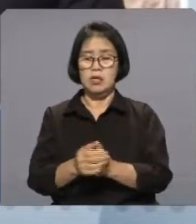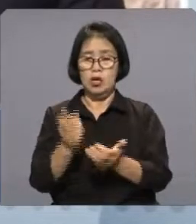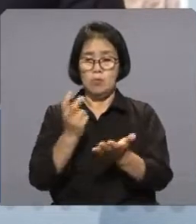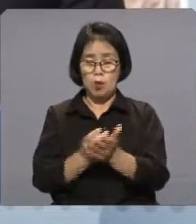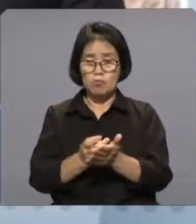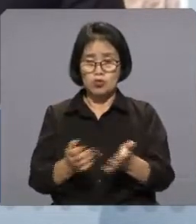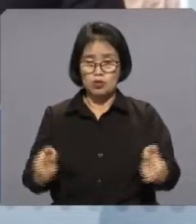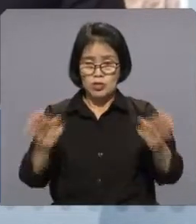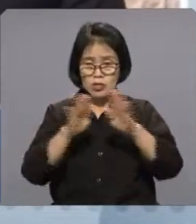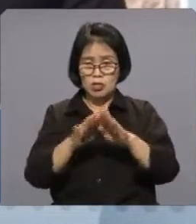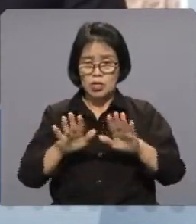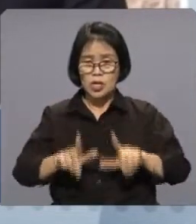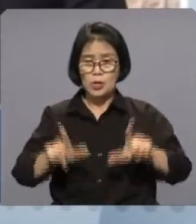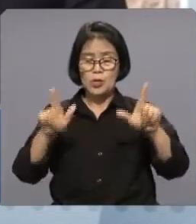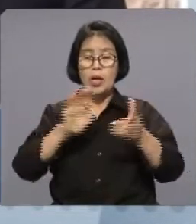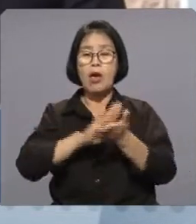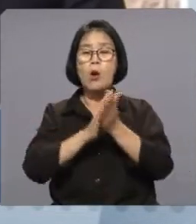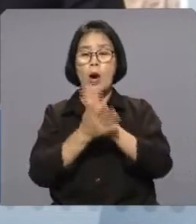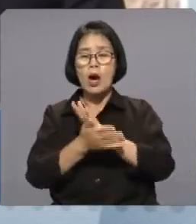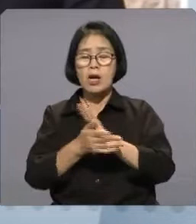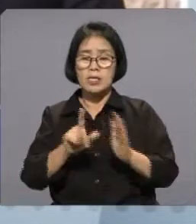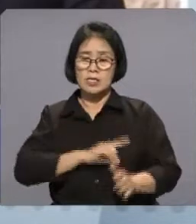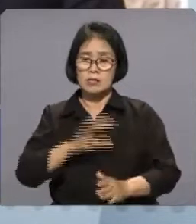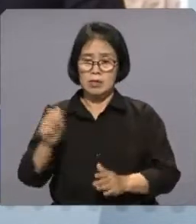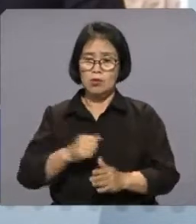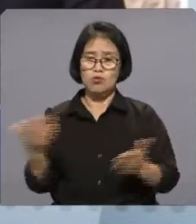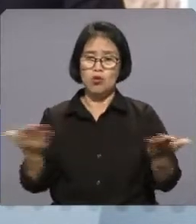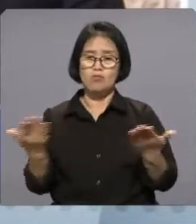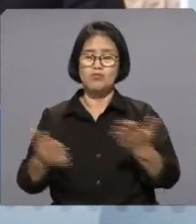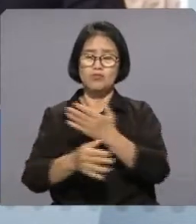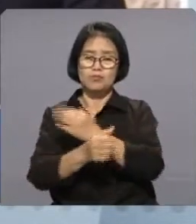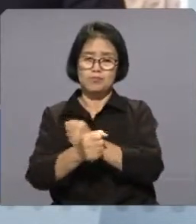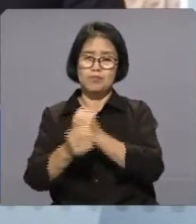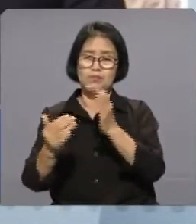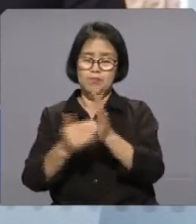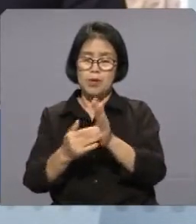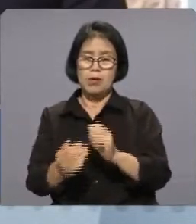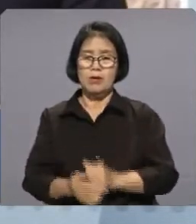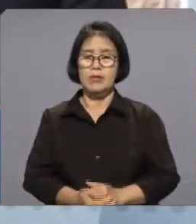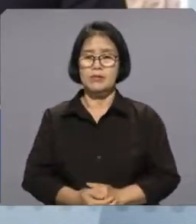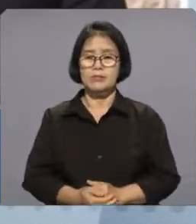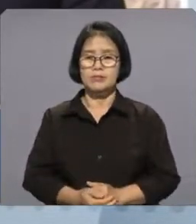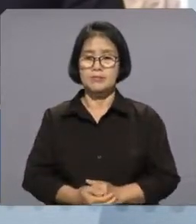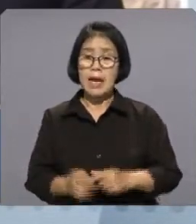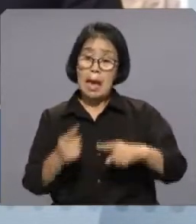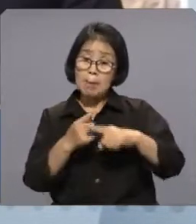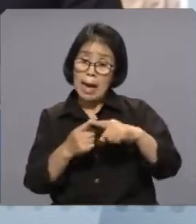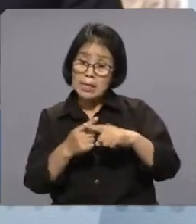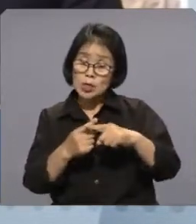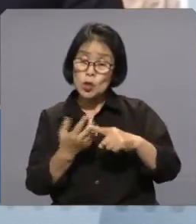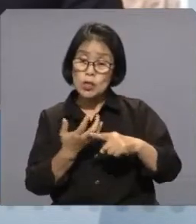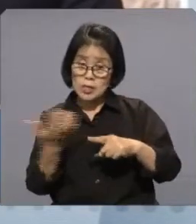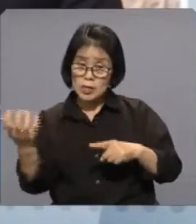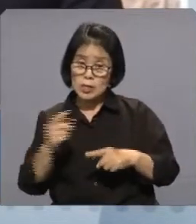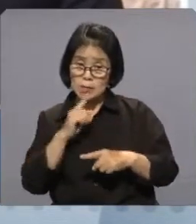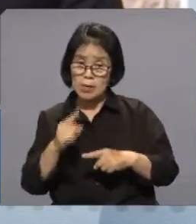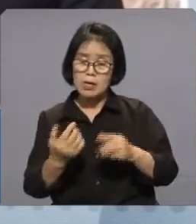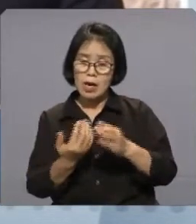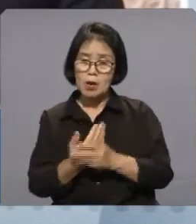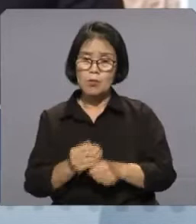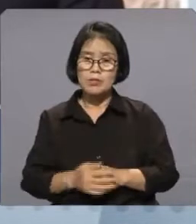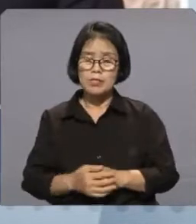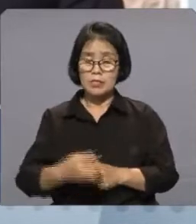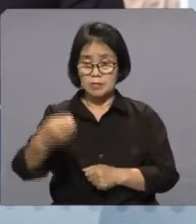법무시설의 현대화라는 이름으로 업무협약을 맺었습니다. 여기서 이제 반쪽 이전이라는 얘기가 나오는데